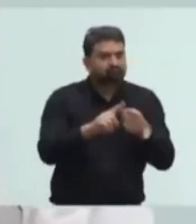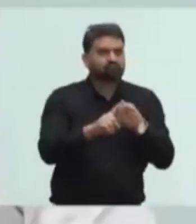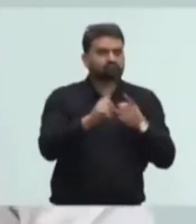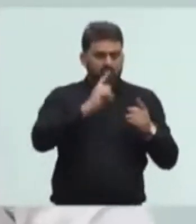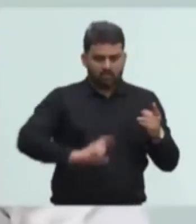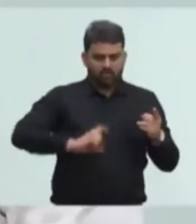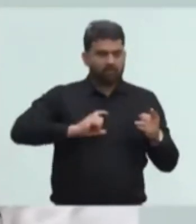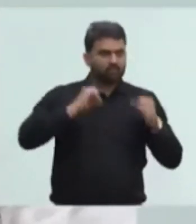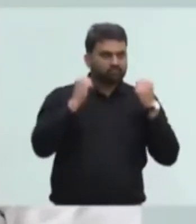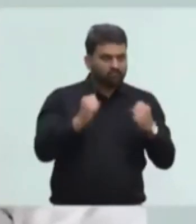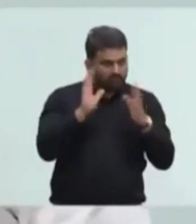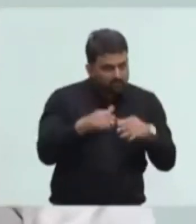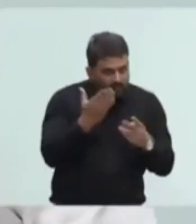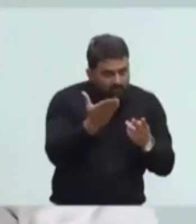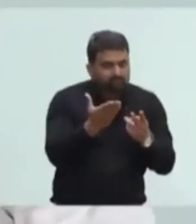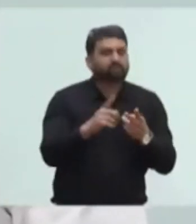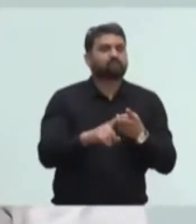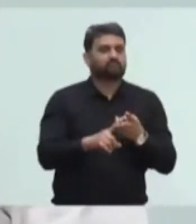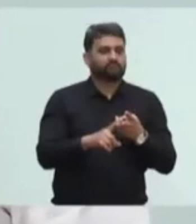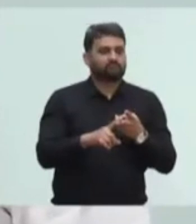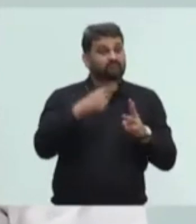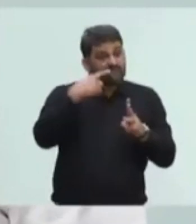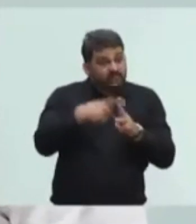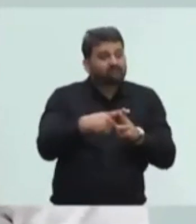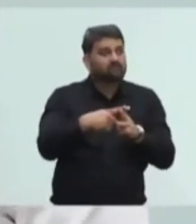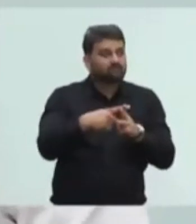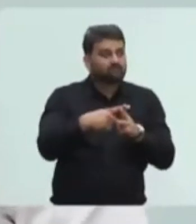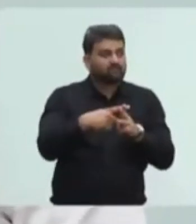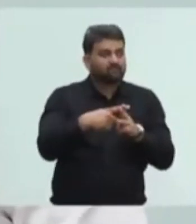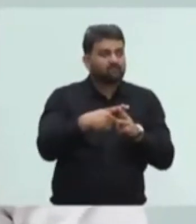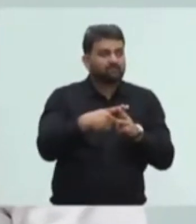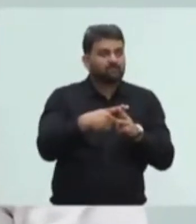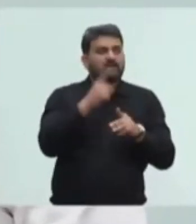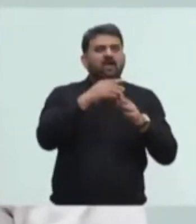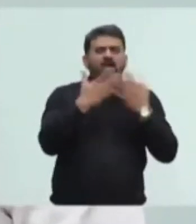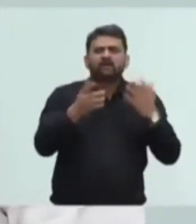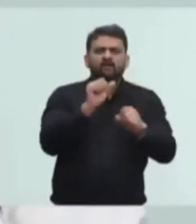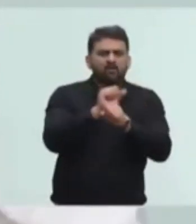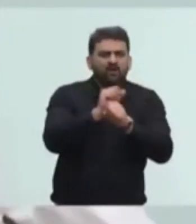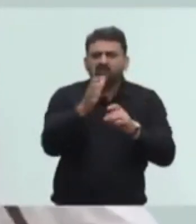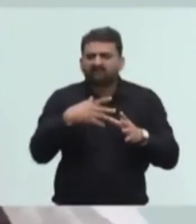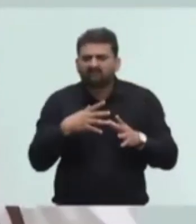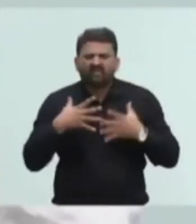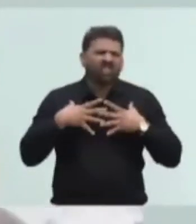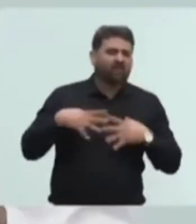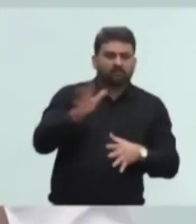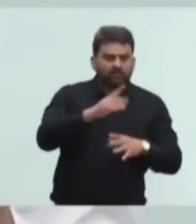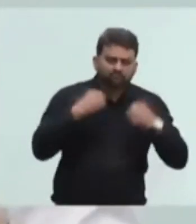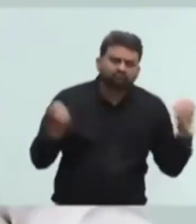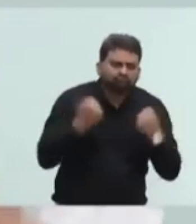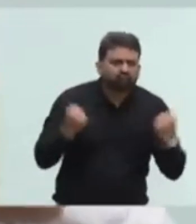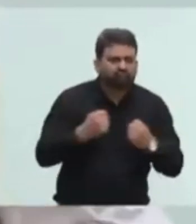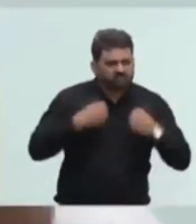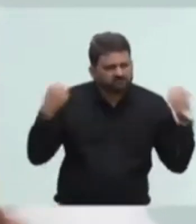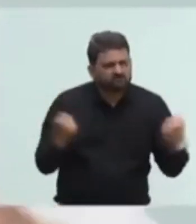आप बाद कॉन्फिडेंस लेवल है और आप किसी चीज से उपर नहीं जाते